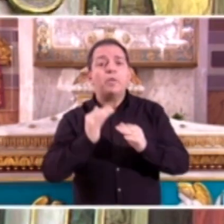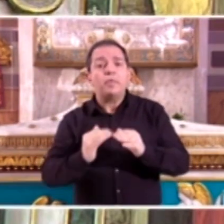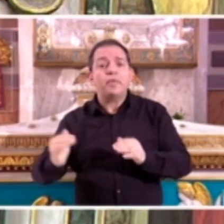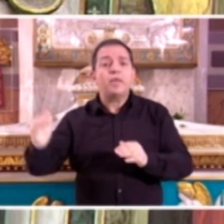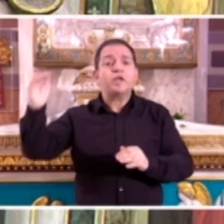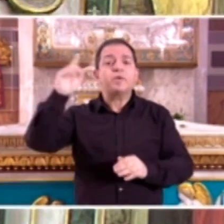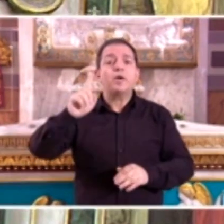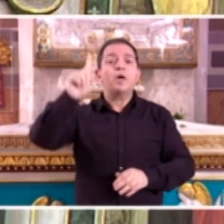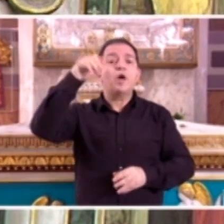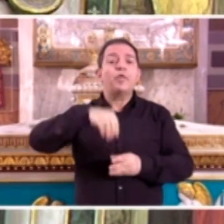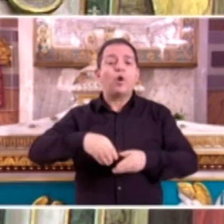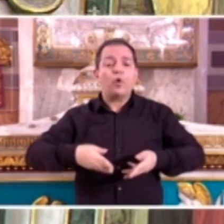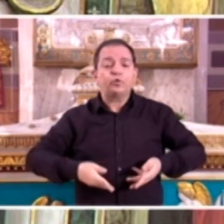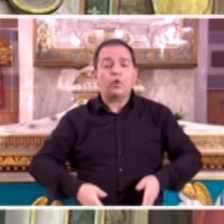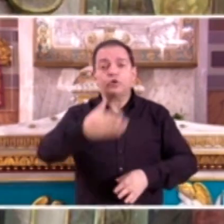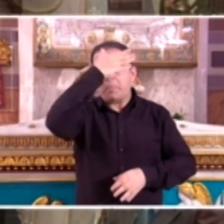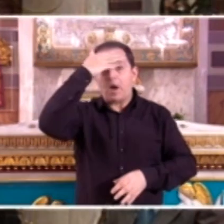Θεοτόκου και Αη Παρθένου